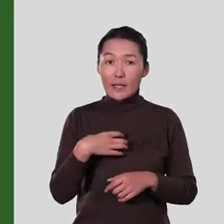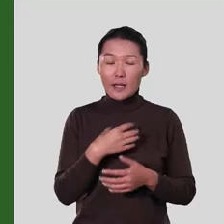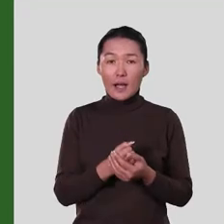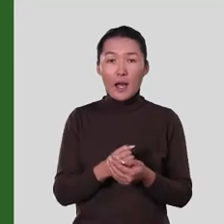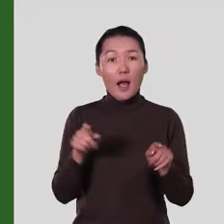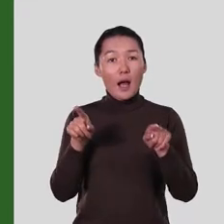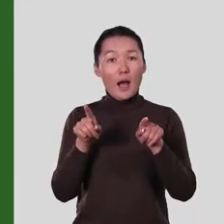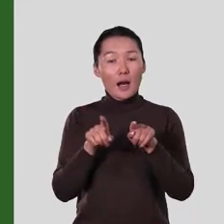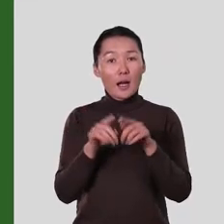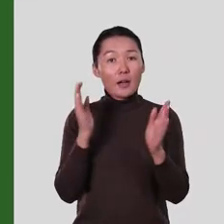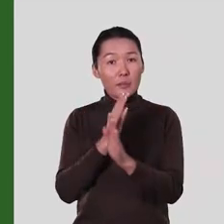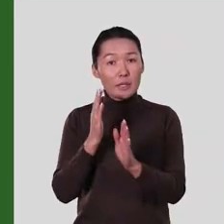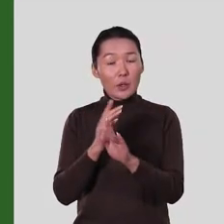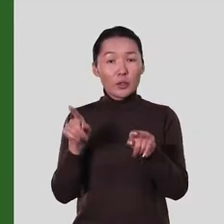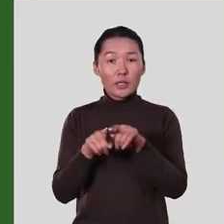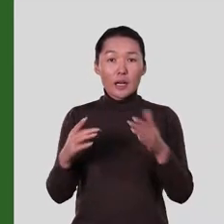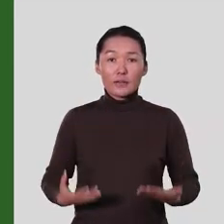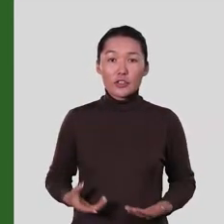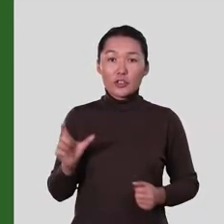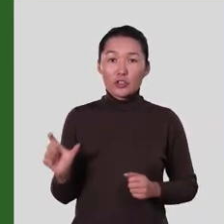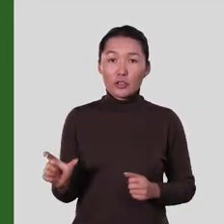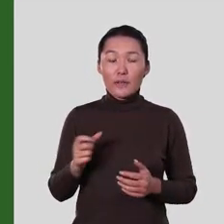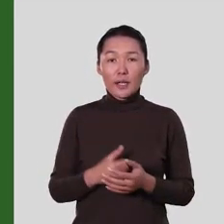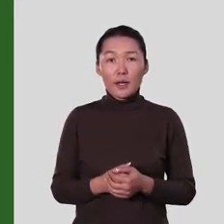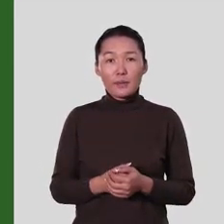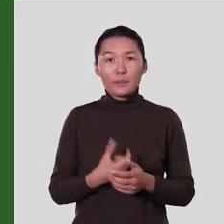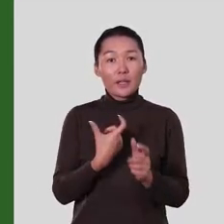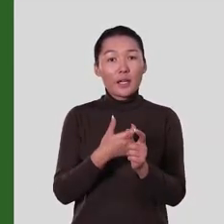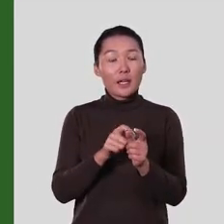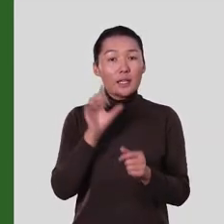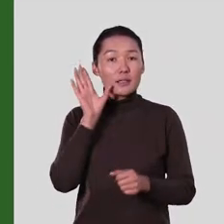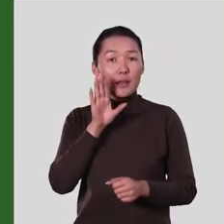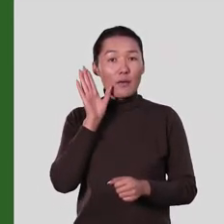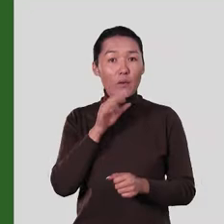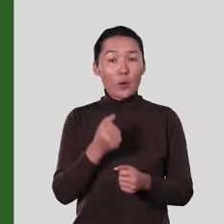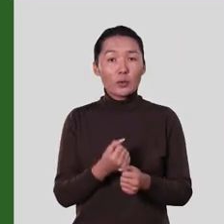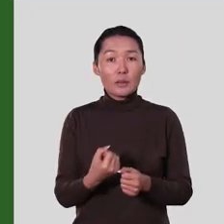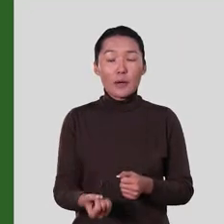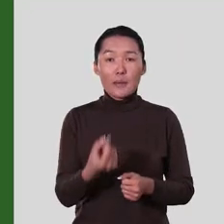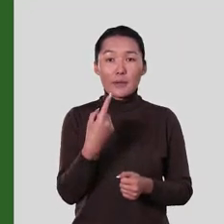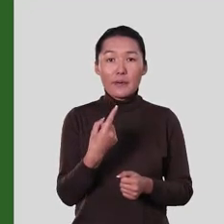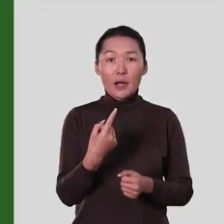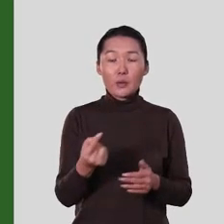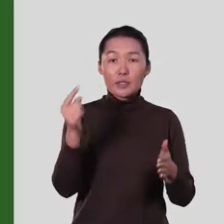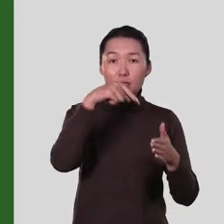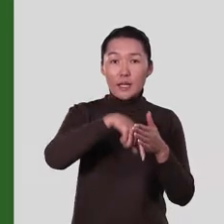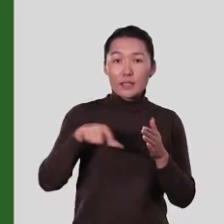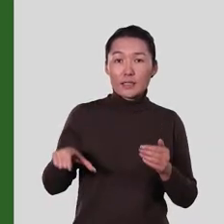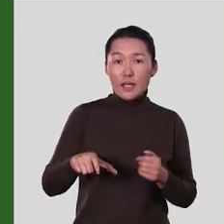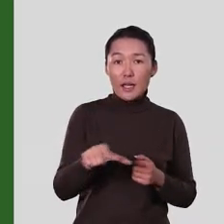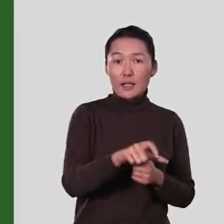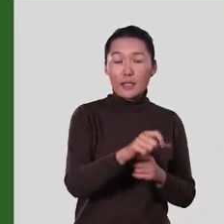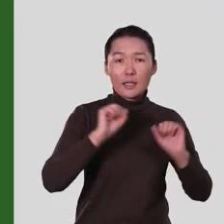в природе, так и в жизни человека. Эти воды пробиваются на дне рек